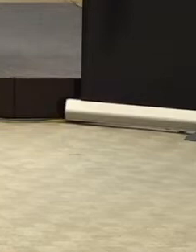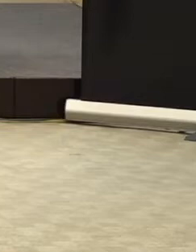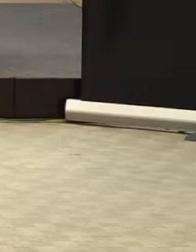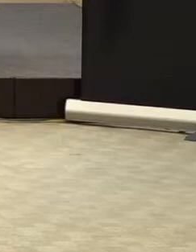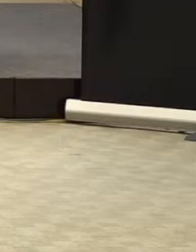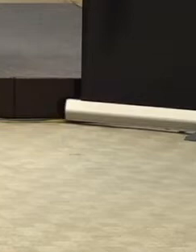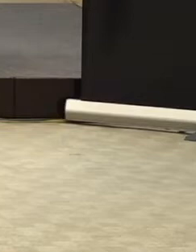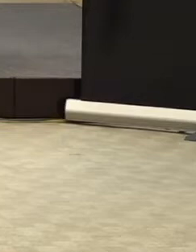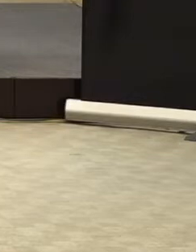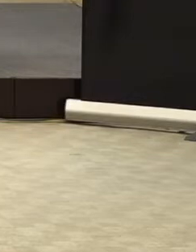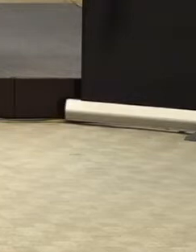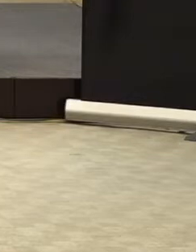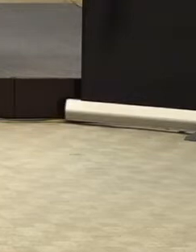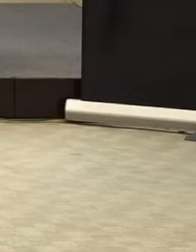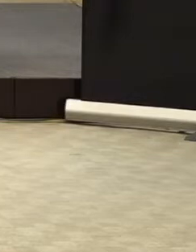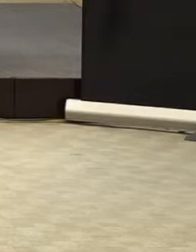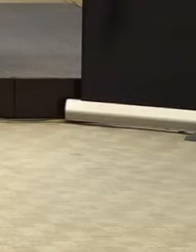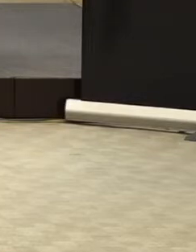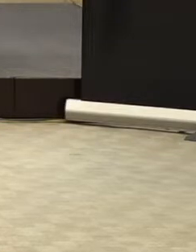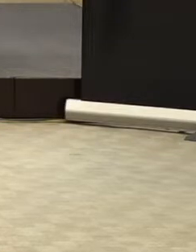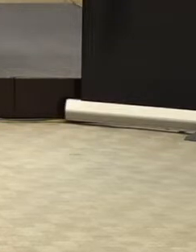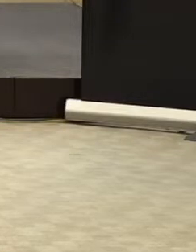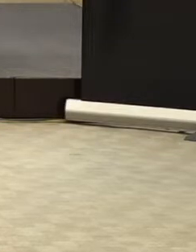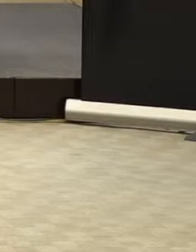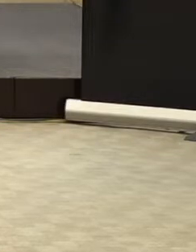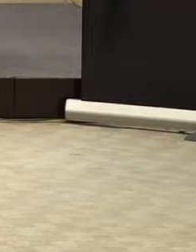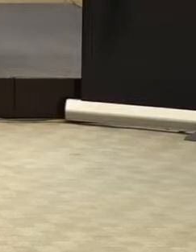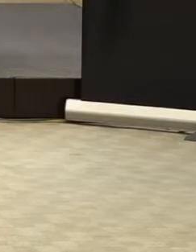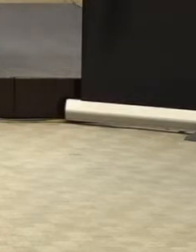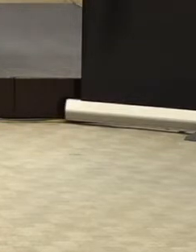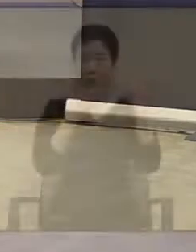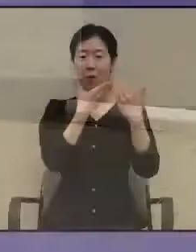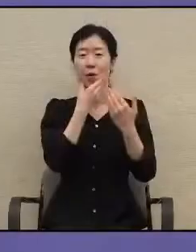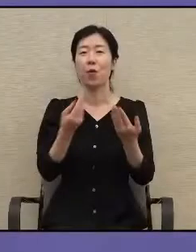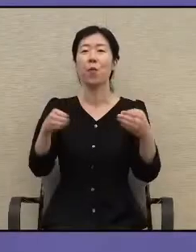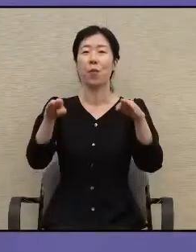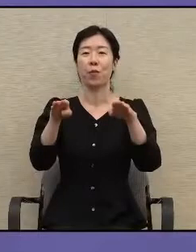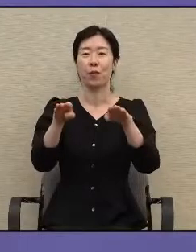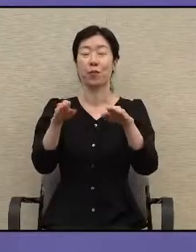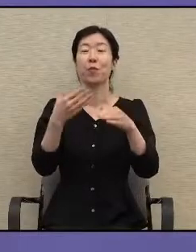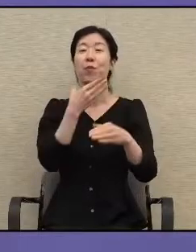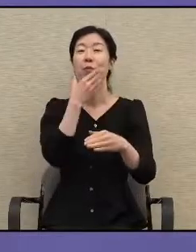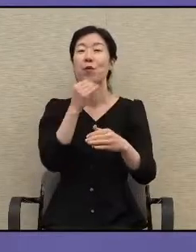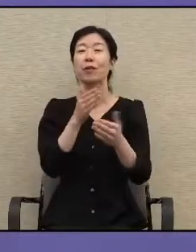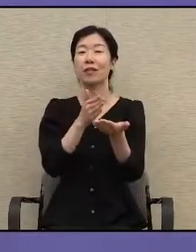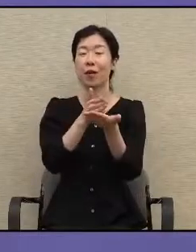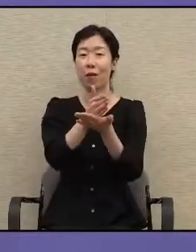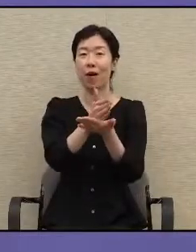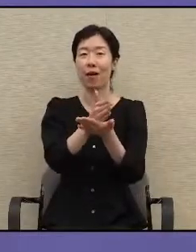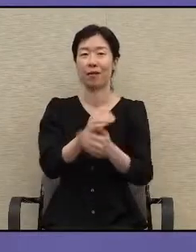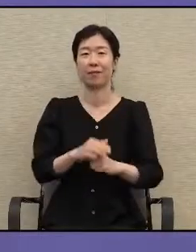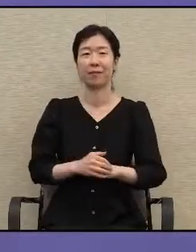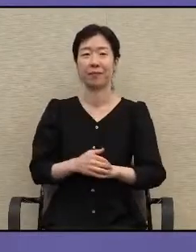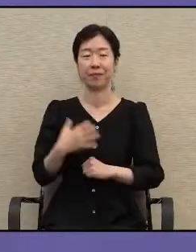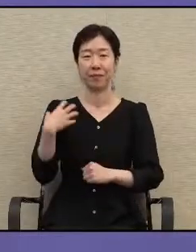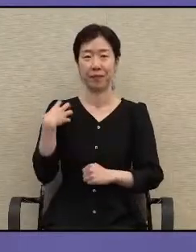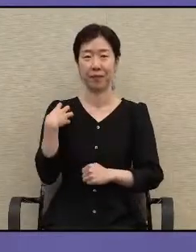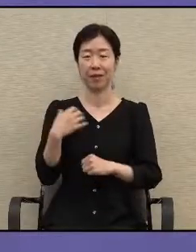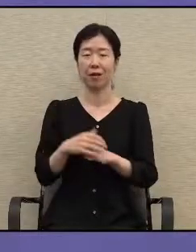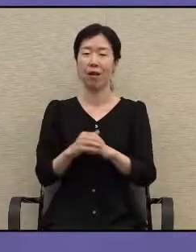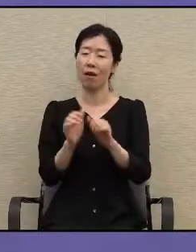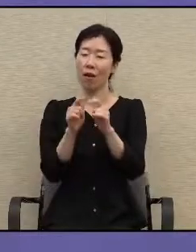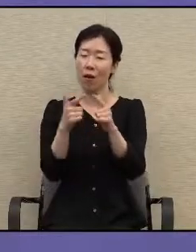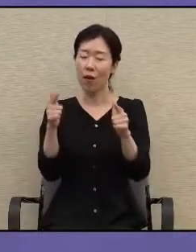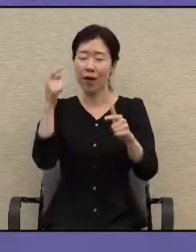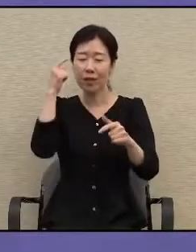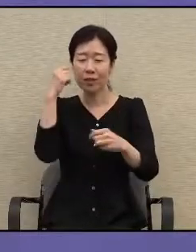네, 안녕하세요. 반갑습니다. 대구대학교 사회복지학과의 현진희입니다. 오늘 이렇게 여러 가지